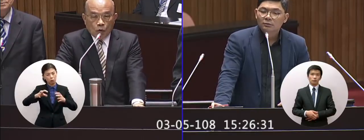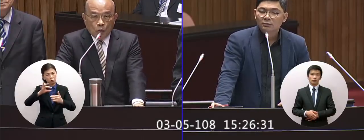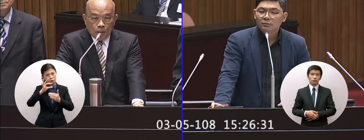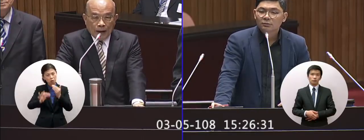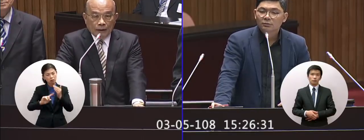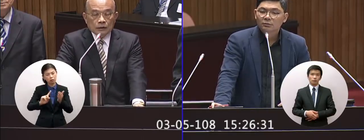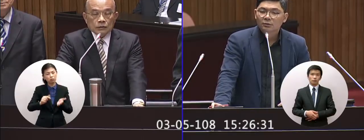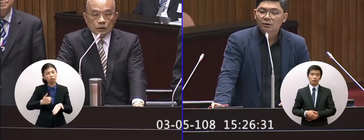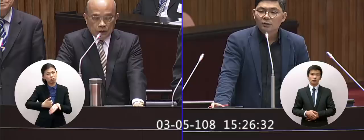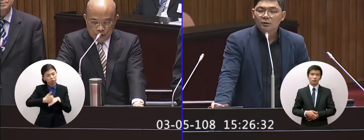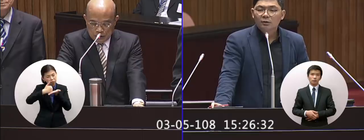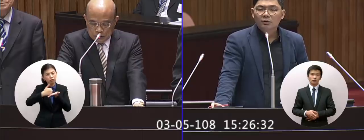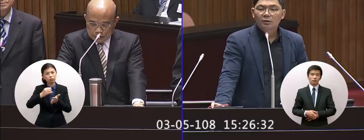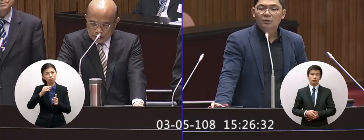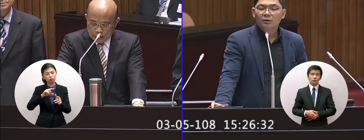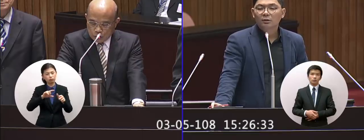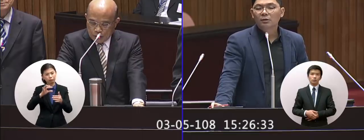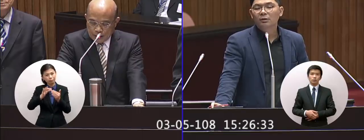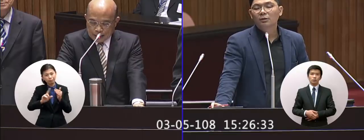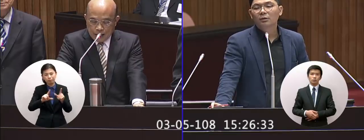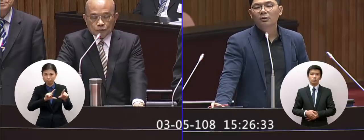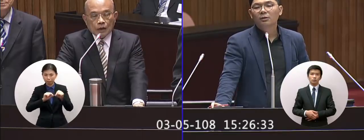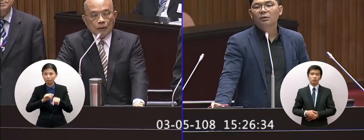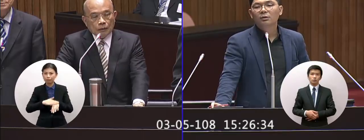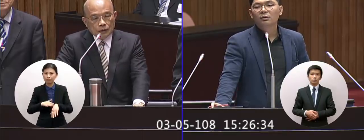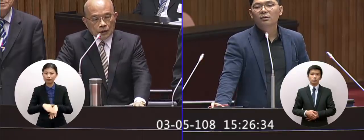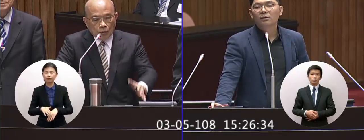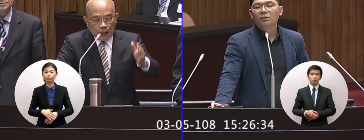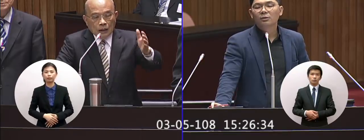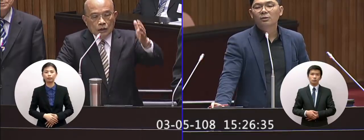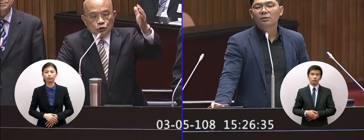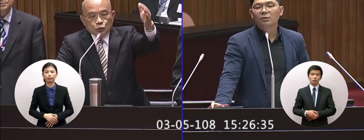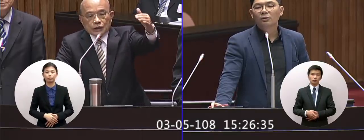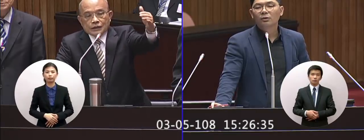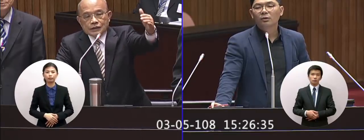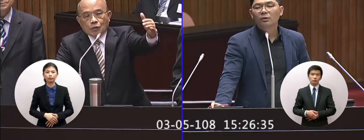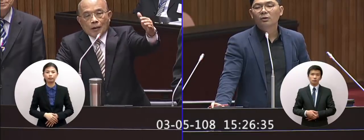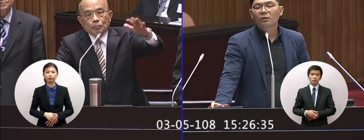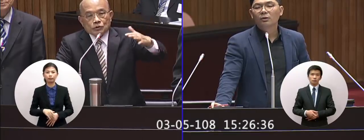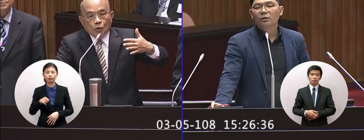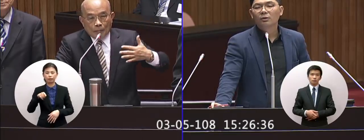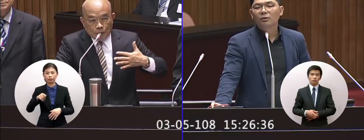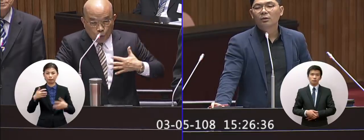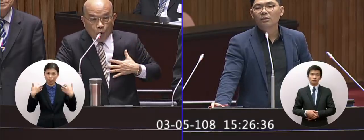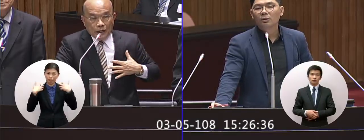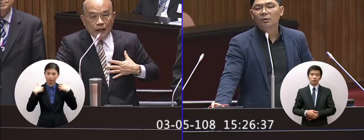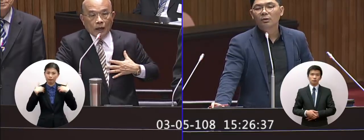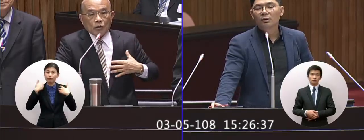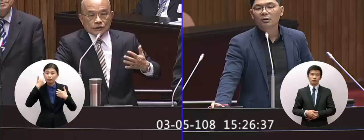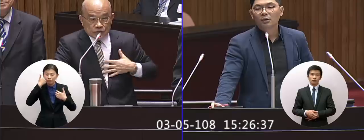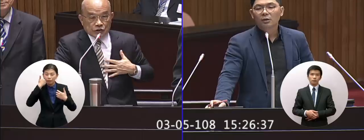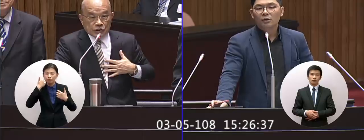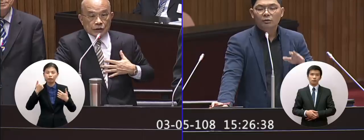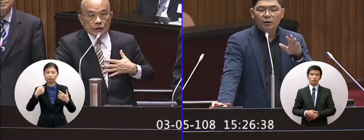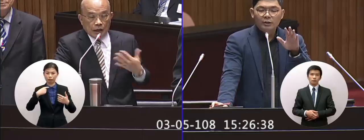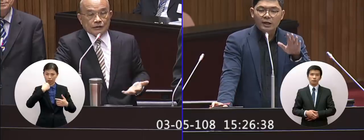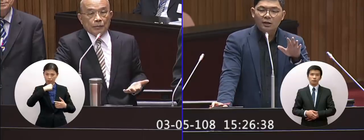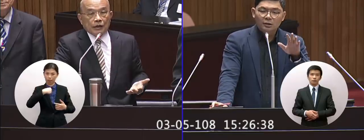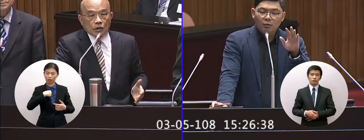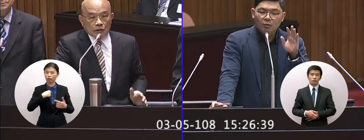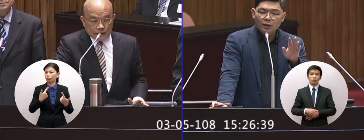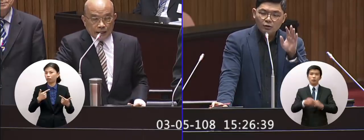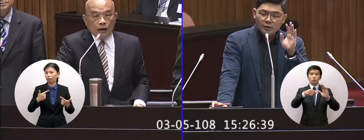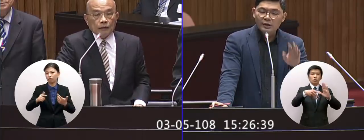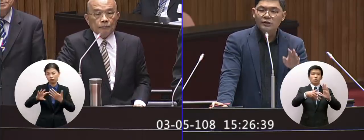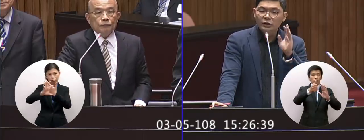关的这种伙伴。所以整个作业上，因为处理的机关不是我们国内或者自己，要